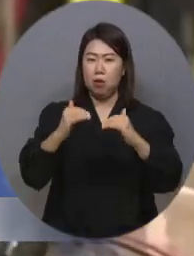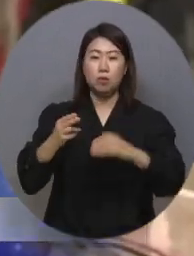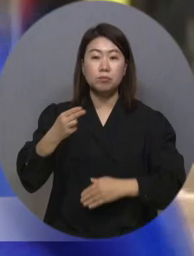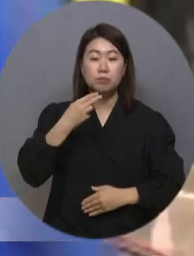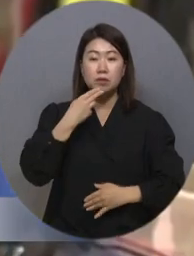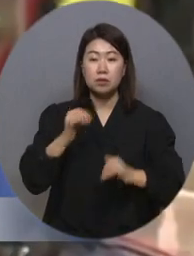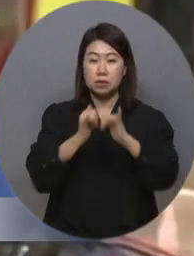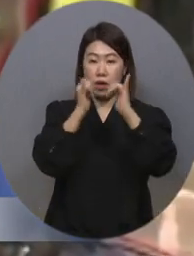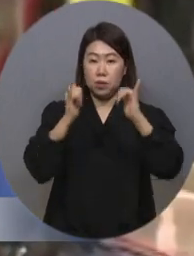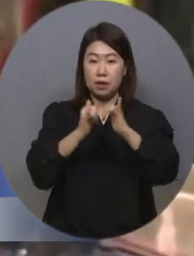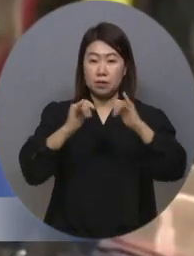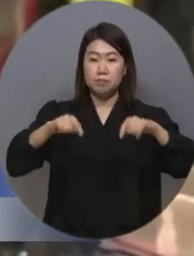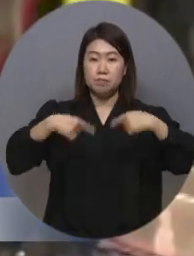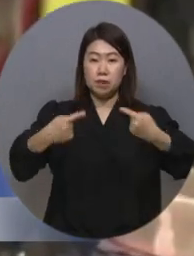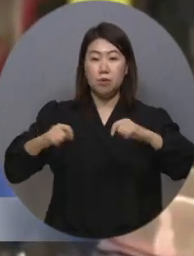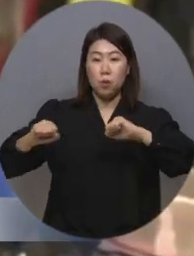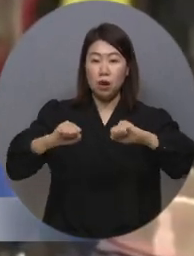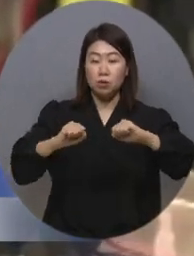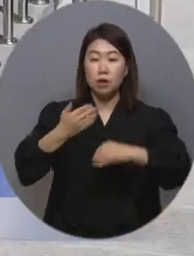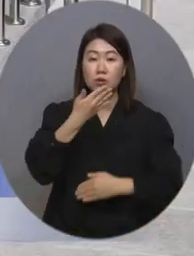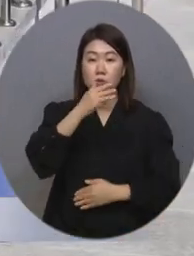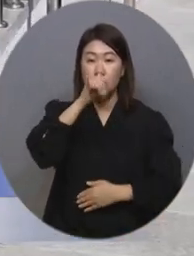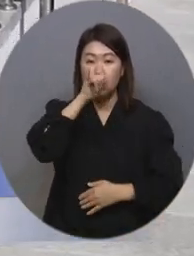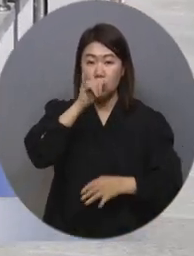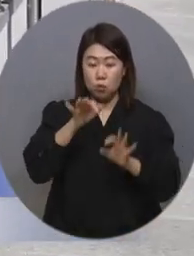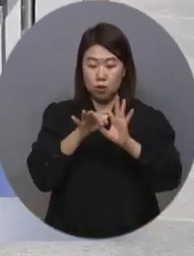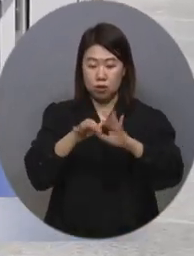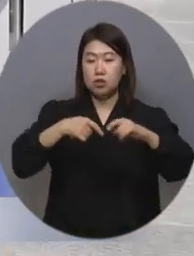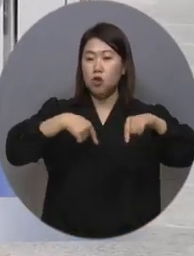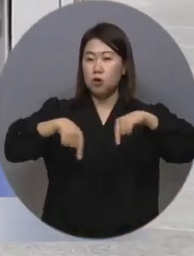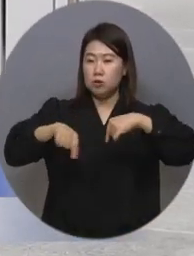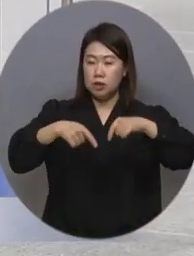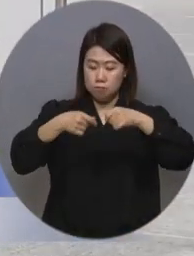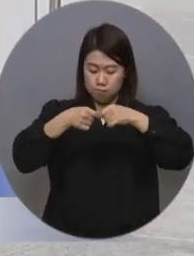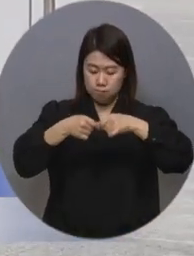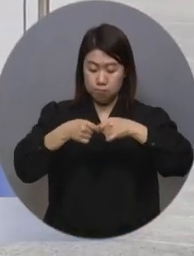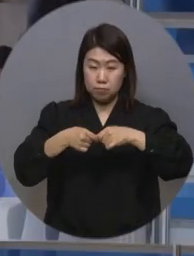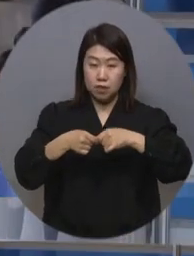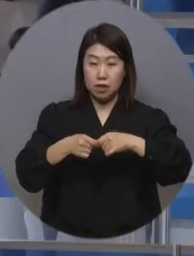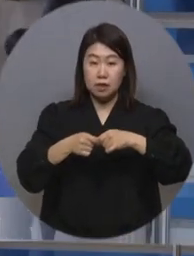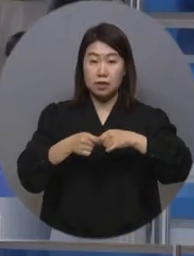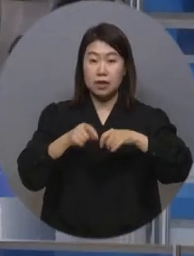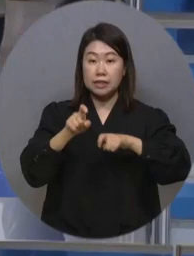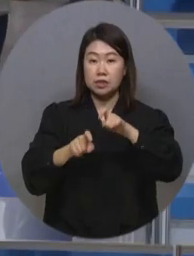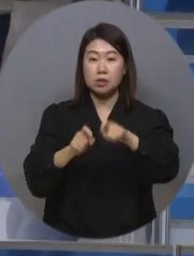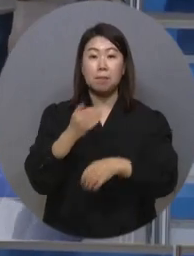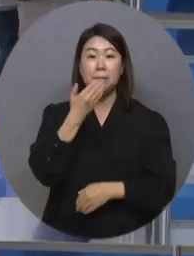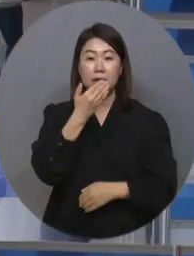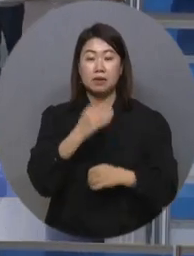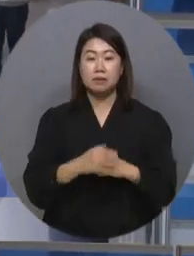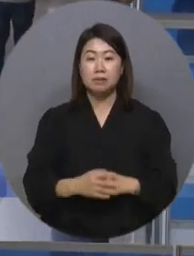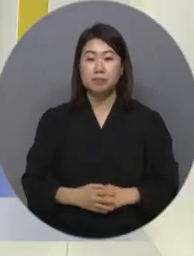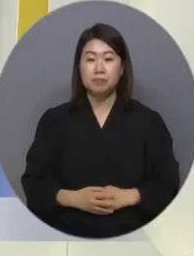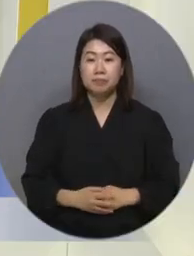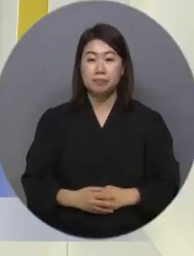사회 활동을 할 수 있도록 관련 정책을 세심하게 실행할 필요가 있다는 점입니다